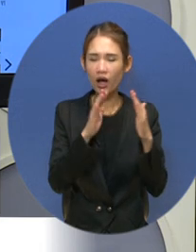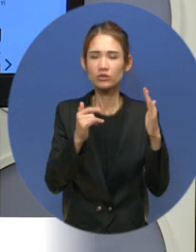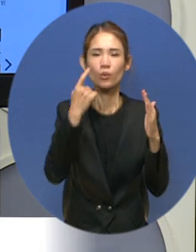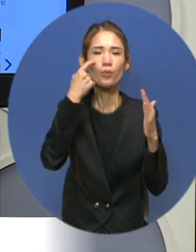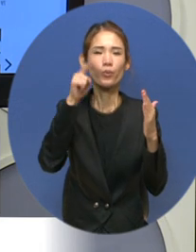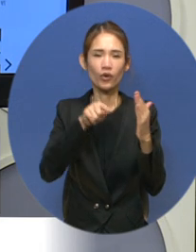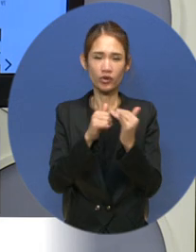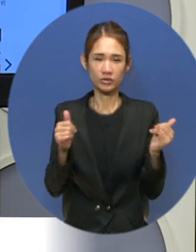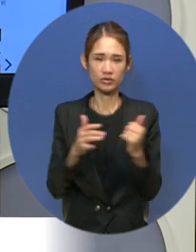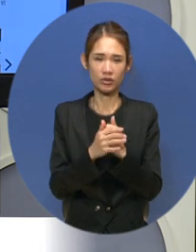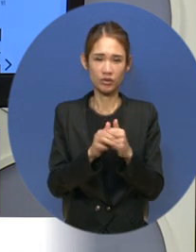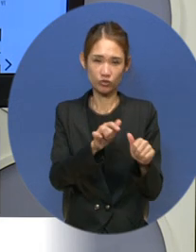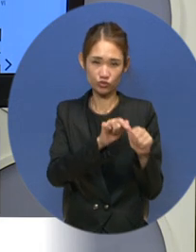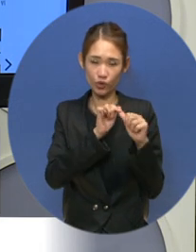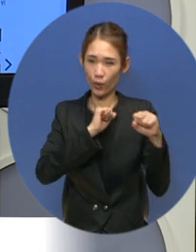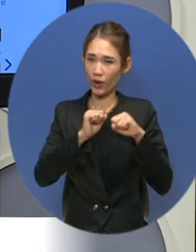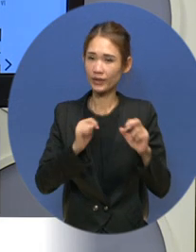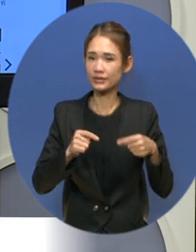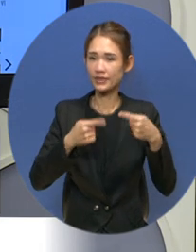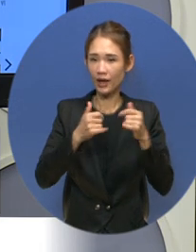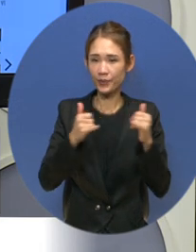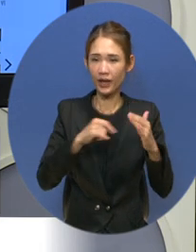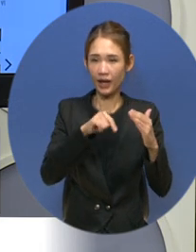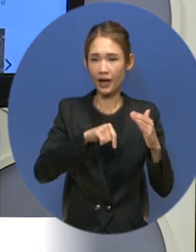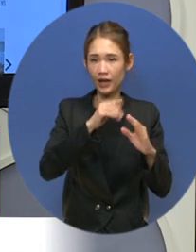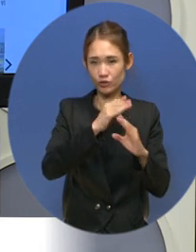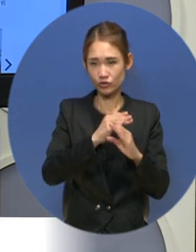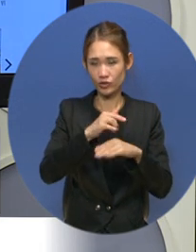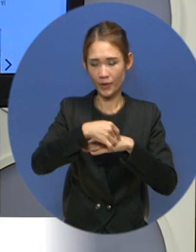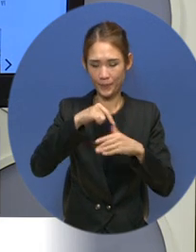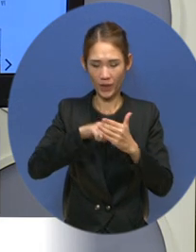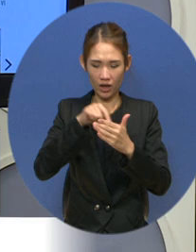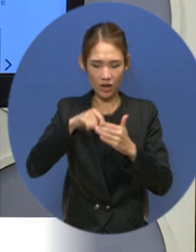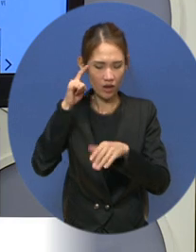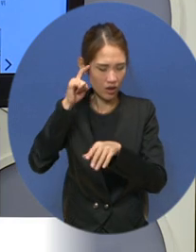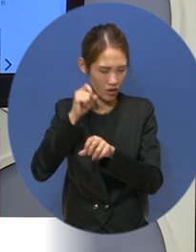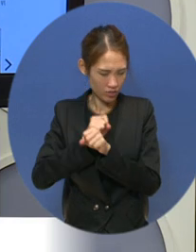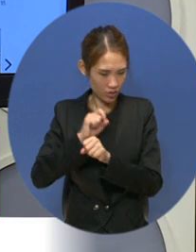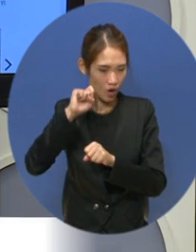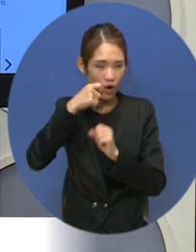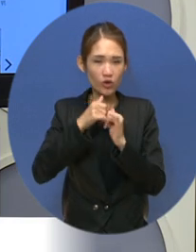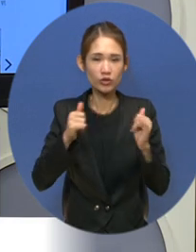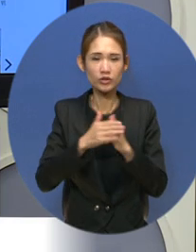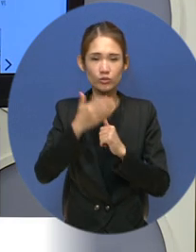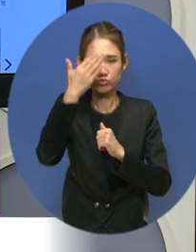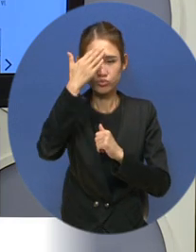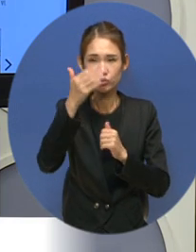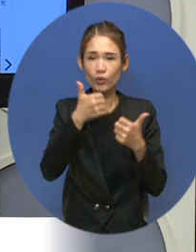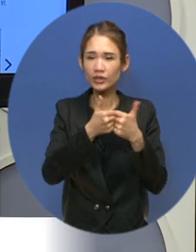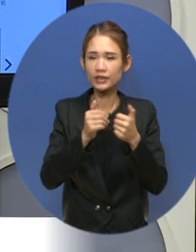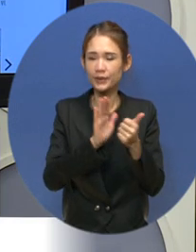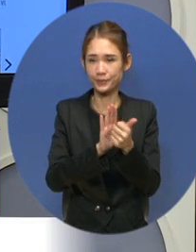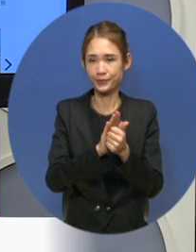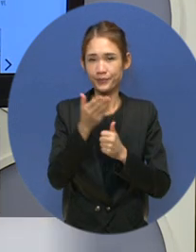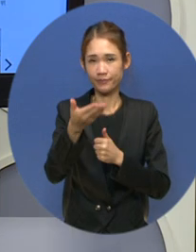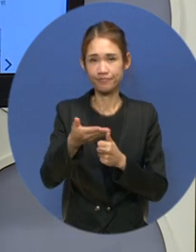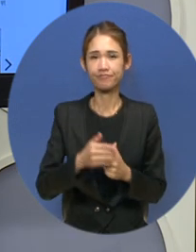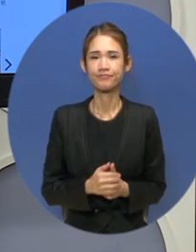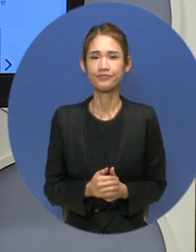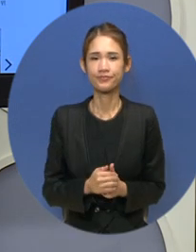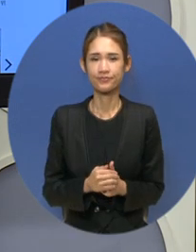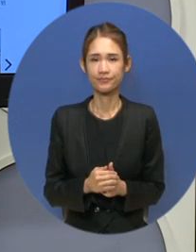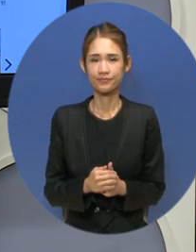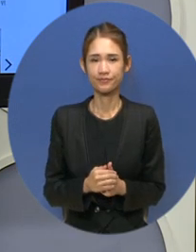목격자 구어 활동에 참여한 사람 중 심리적 어려움을 겪는 사람들을 위해 무루 상담을 실시하고 있습니다